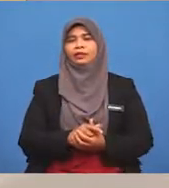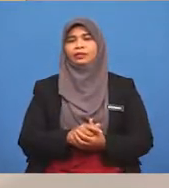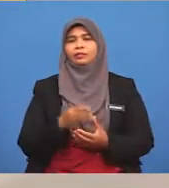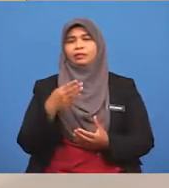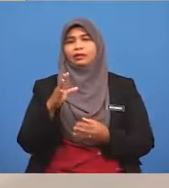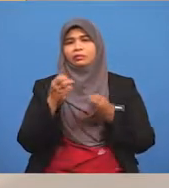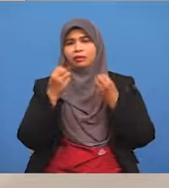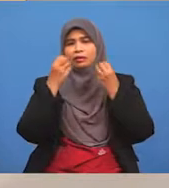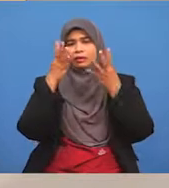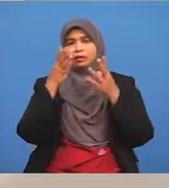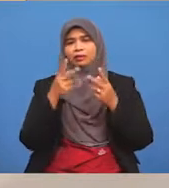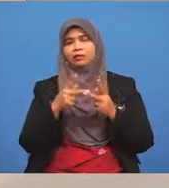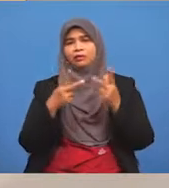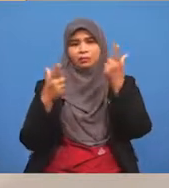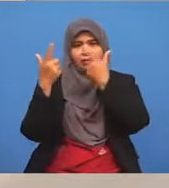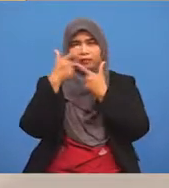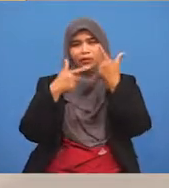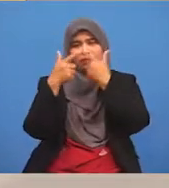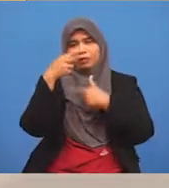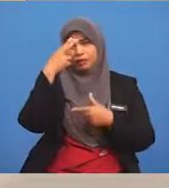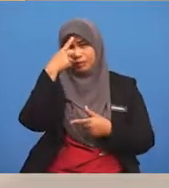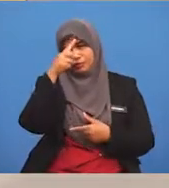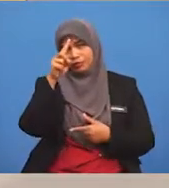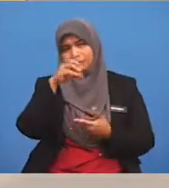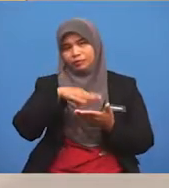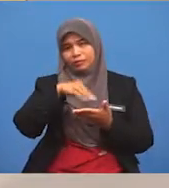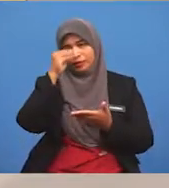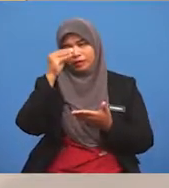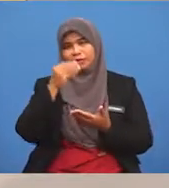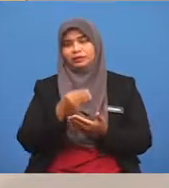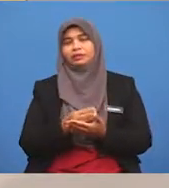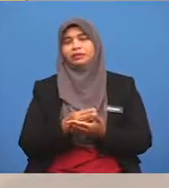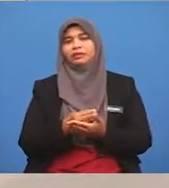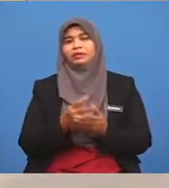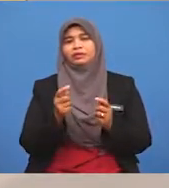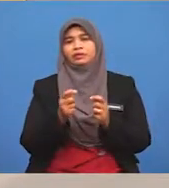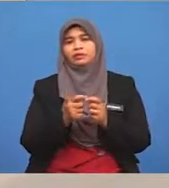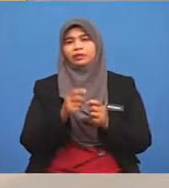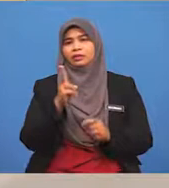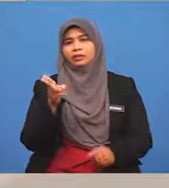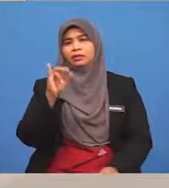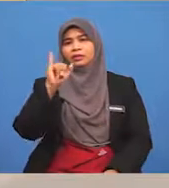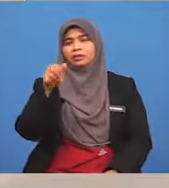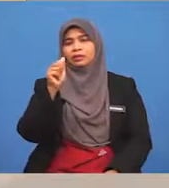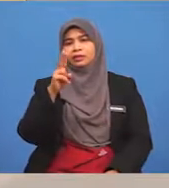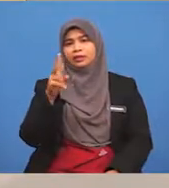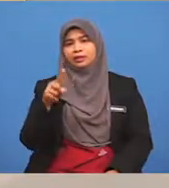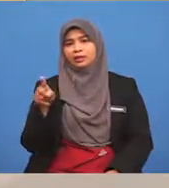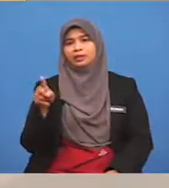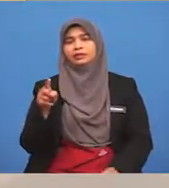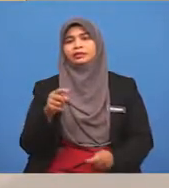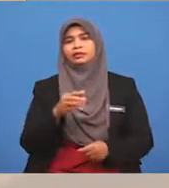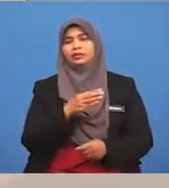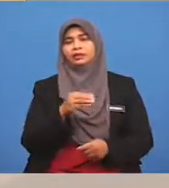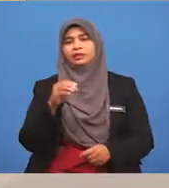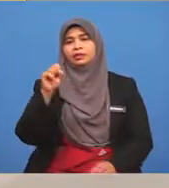Beliau banyak mengembara untuk menuntut ilmu seperti ke Hijaz, Khurasan, Iraq